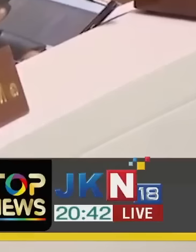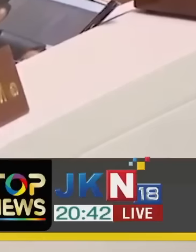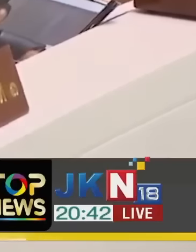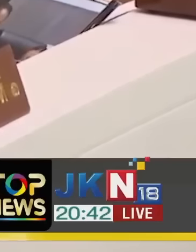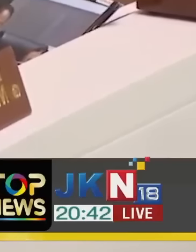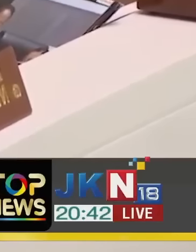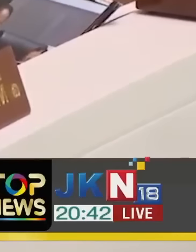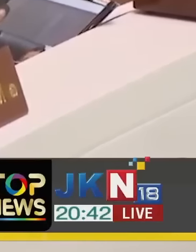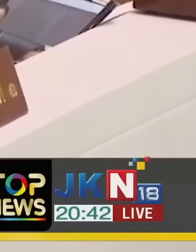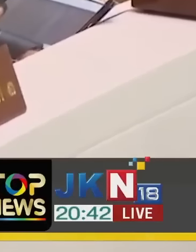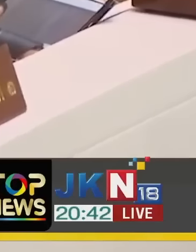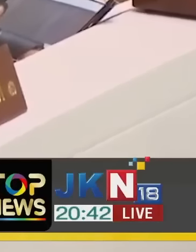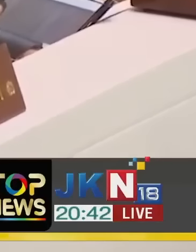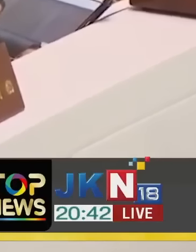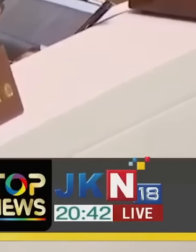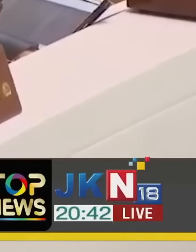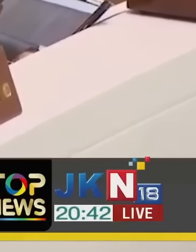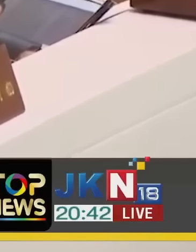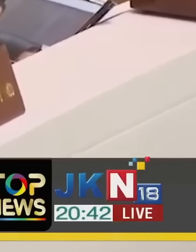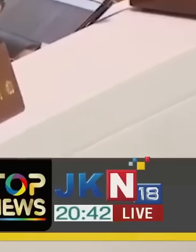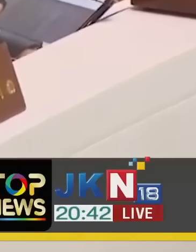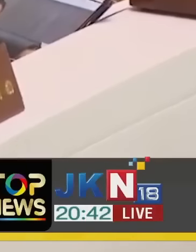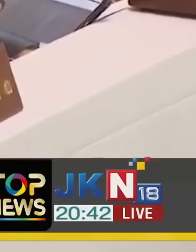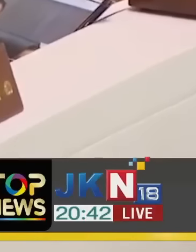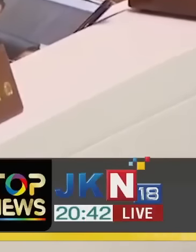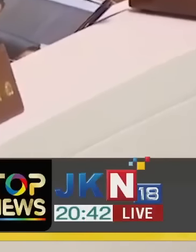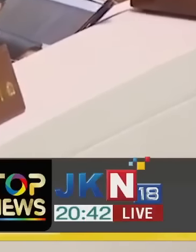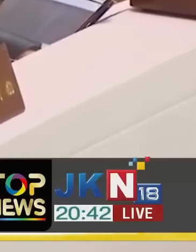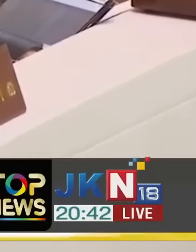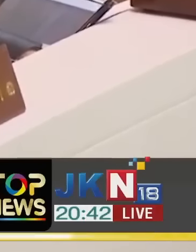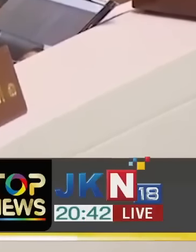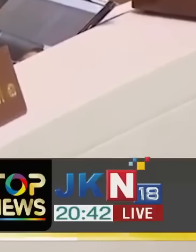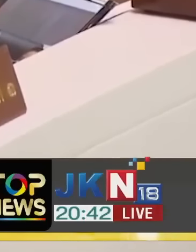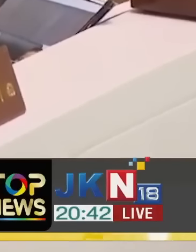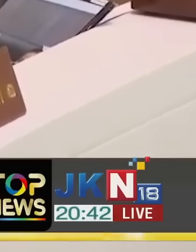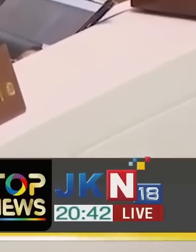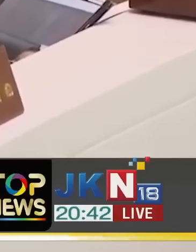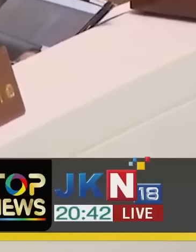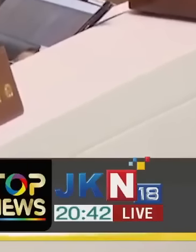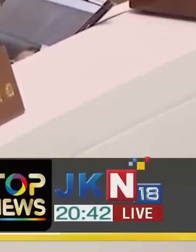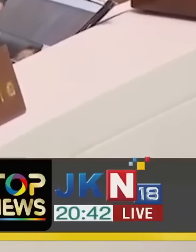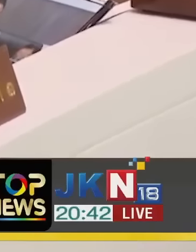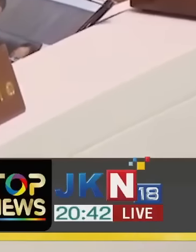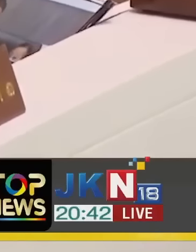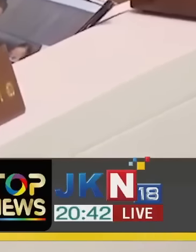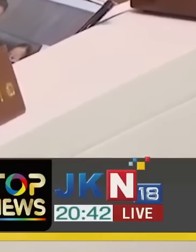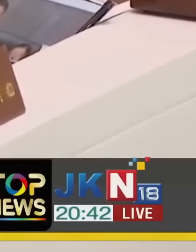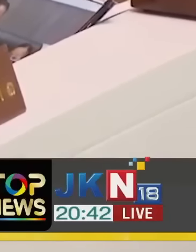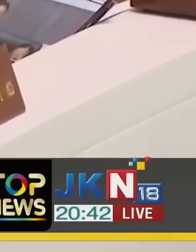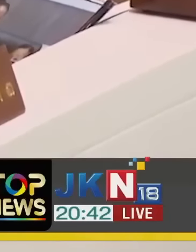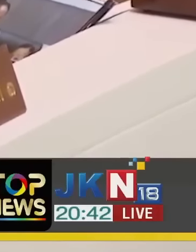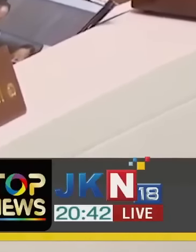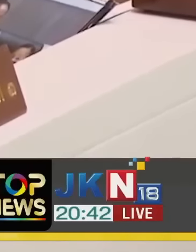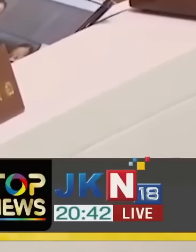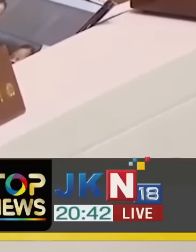ชาวบ้านสิ่งที่เขาพูดเนี่ยมันเป็นวิถีชีวิตของพ่อแม่ผมเลยนะถ้ามีเงินซื้อวัวมาตัวหนึ่งปีหนึ่งออก